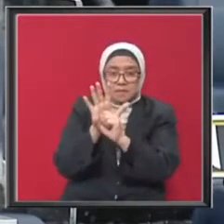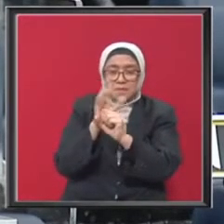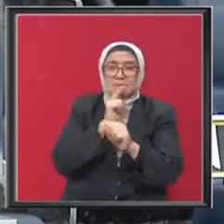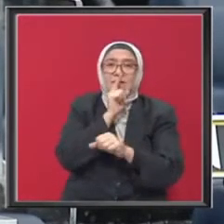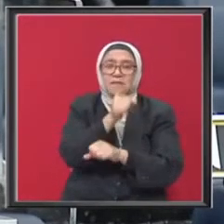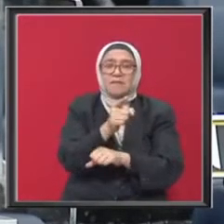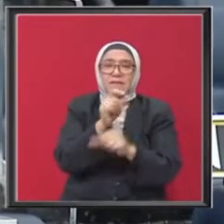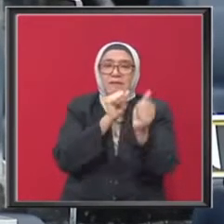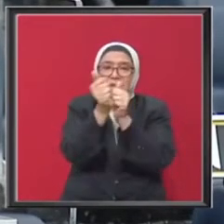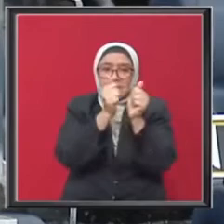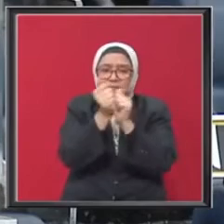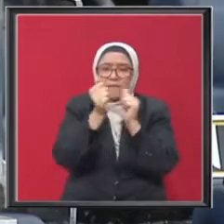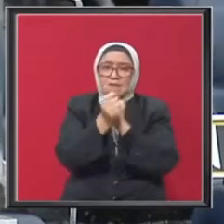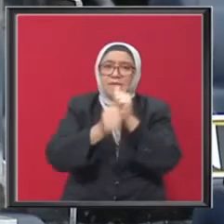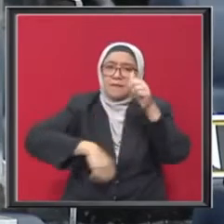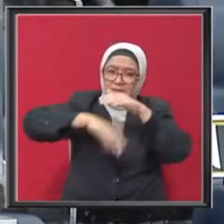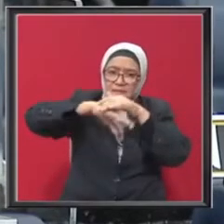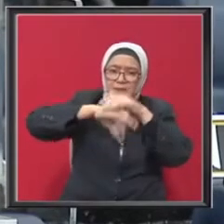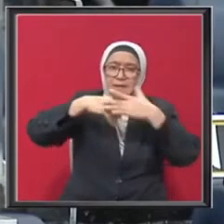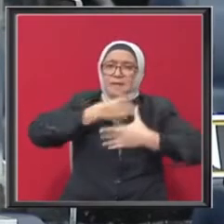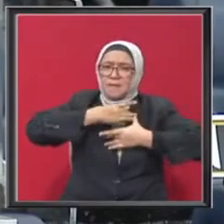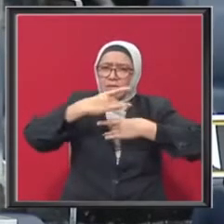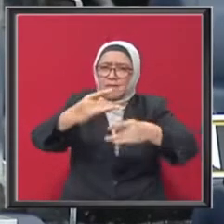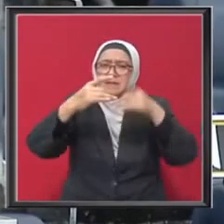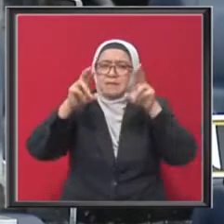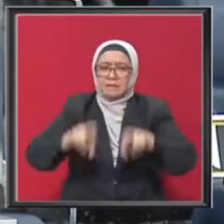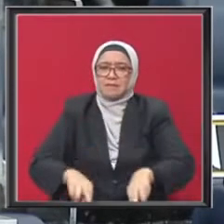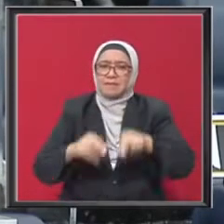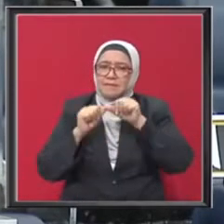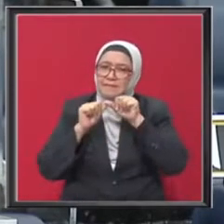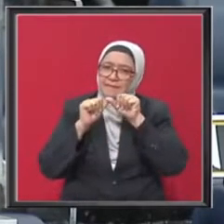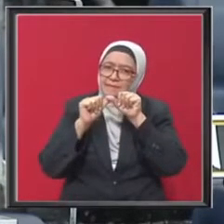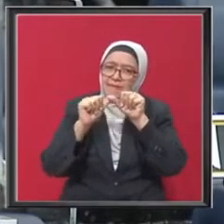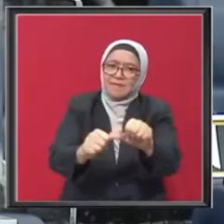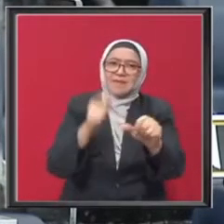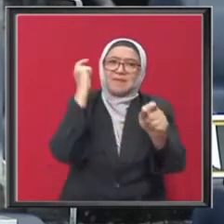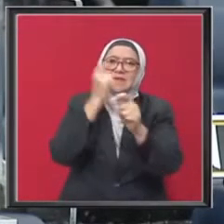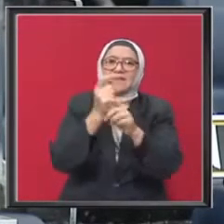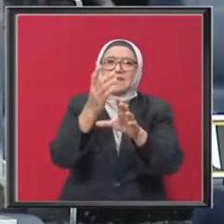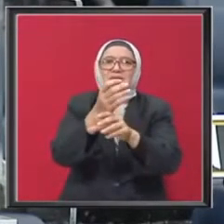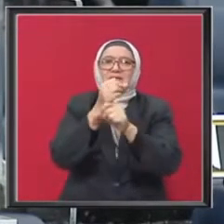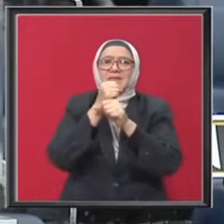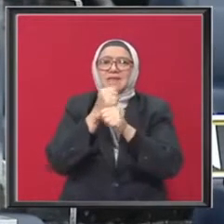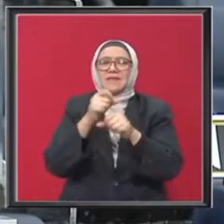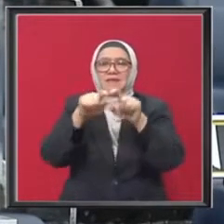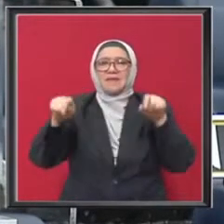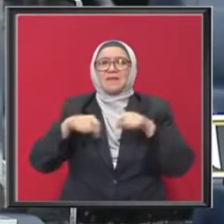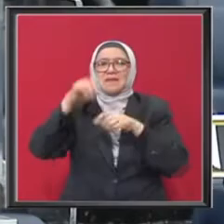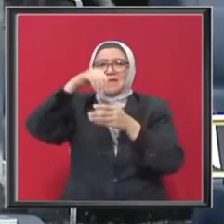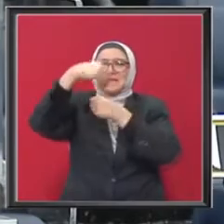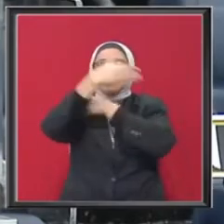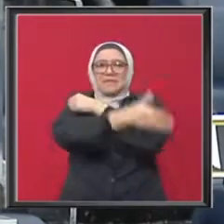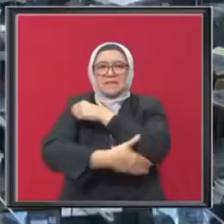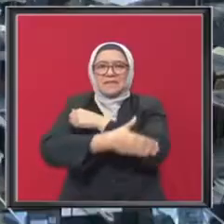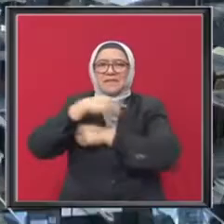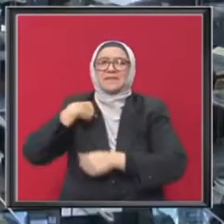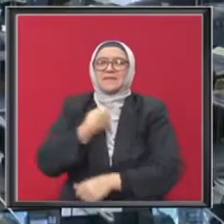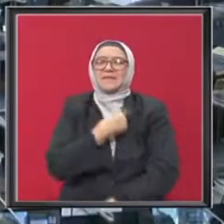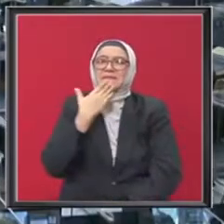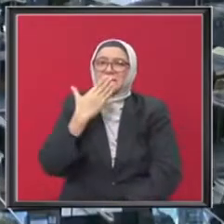sukan bola sepak yang diminati oleh rakyat ini tetap mendapat tempat di negara kita terima kasih